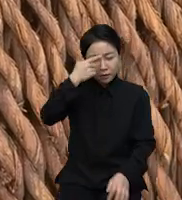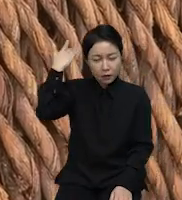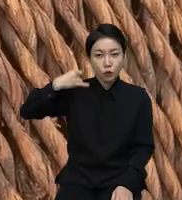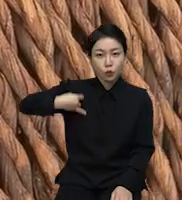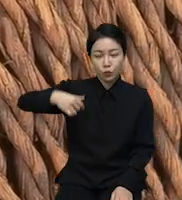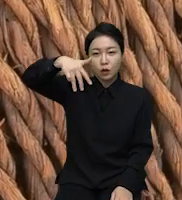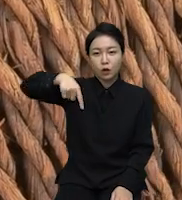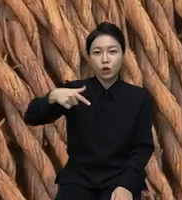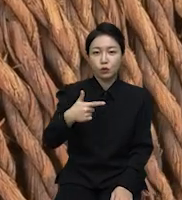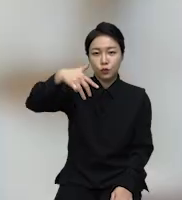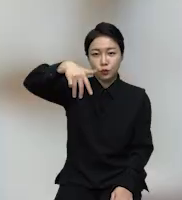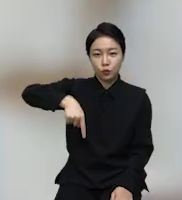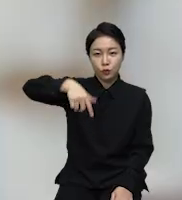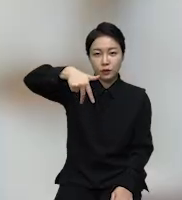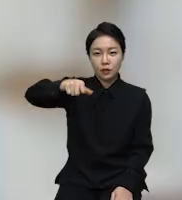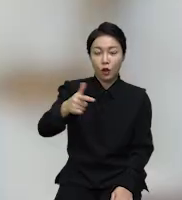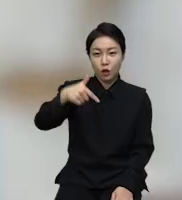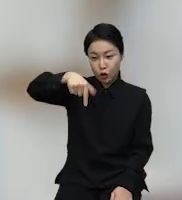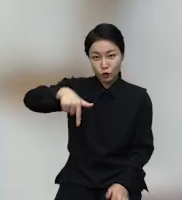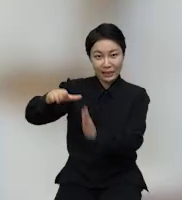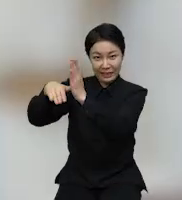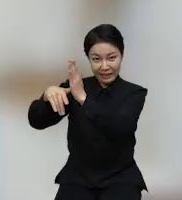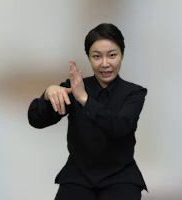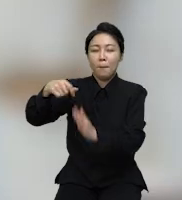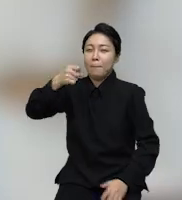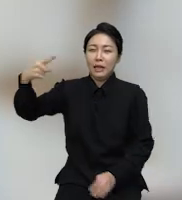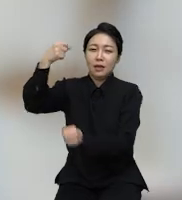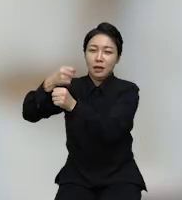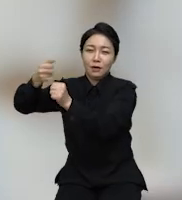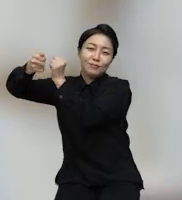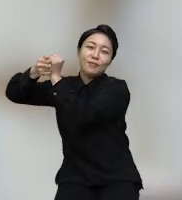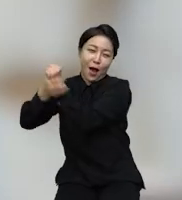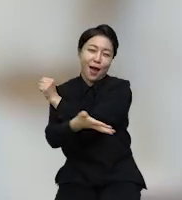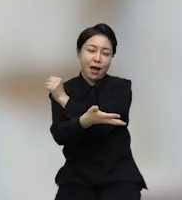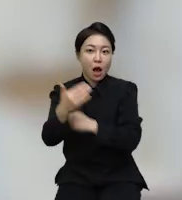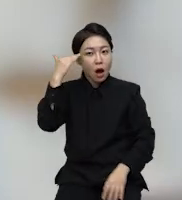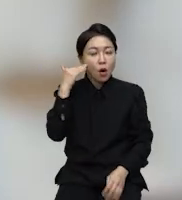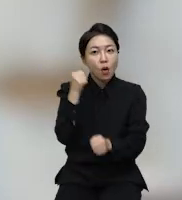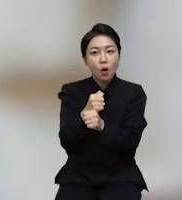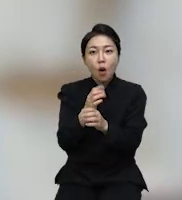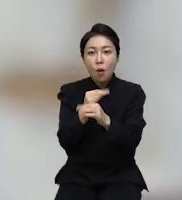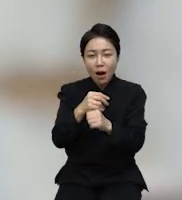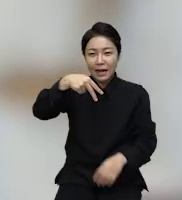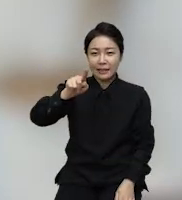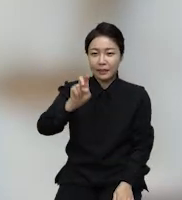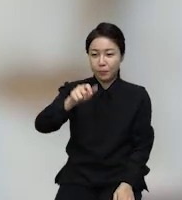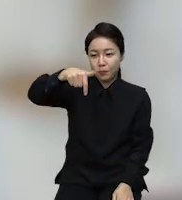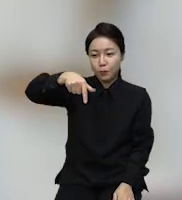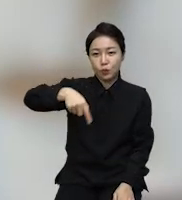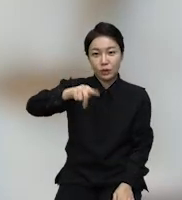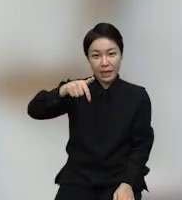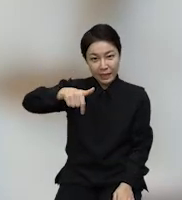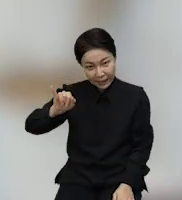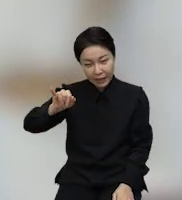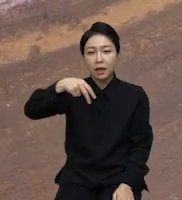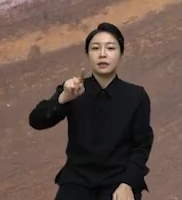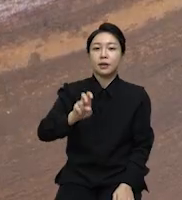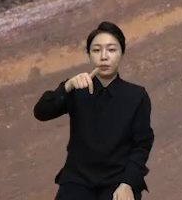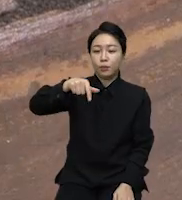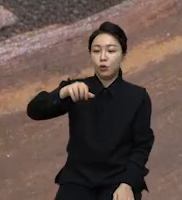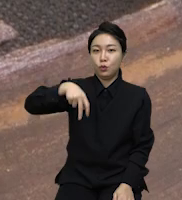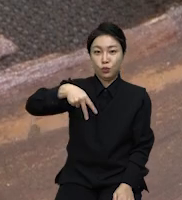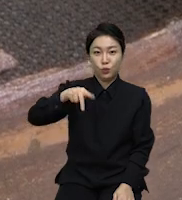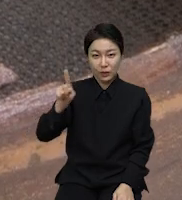춘추 전국시대에 처음 만들어진 것으로 알려져 있는데 우리나라에서는 삼국사기, 삼국유사 등의 문헌에 술에 대한